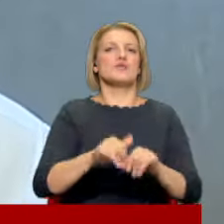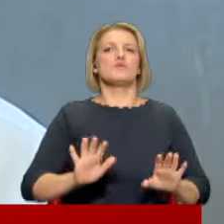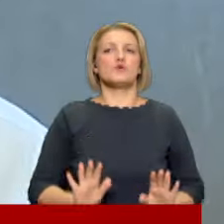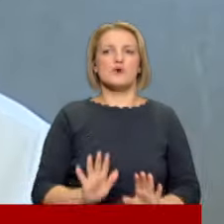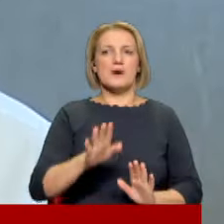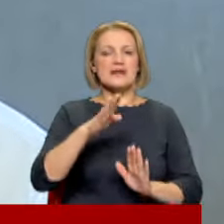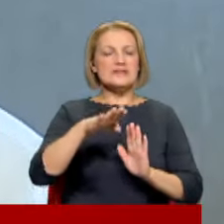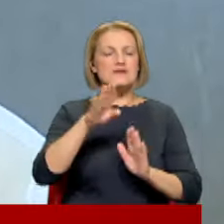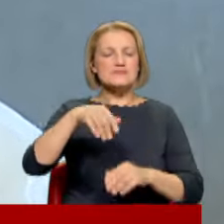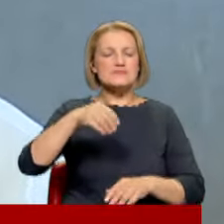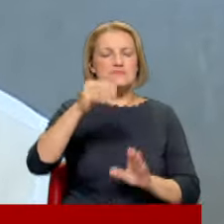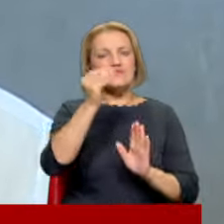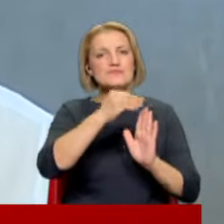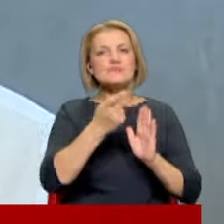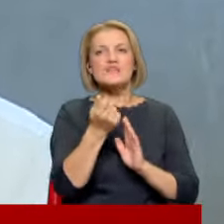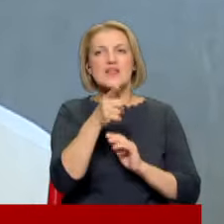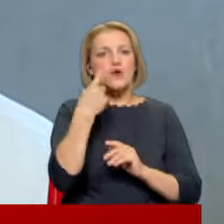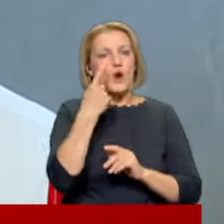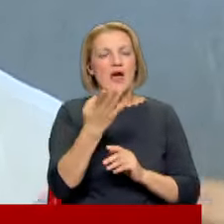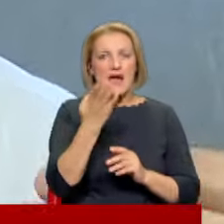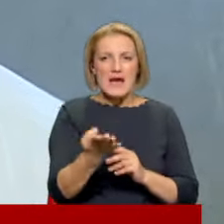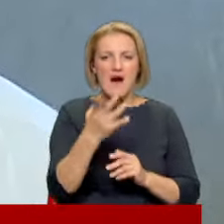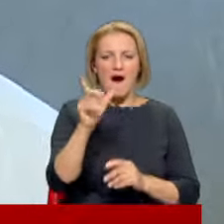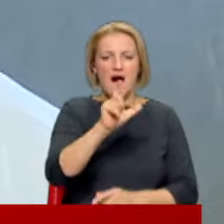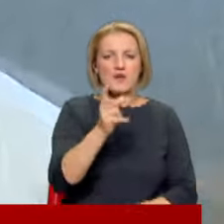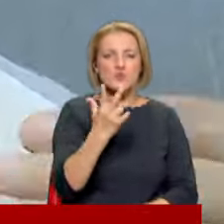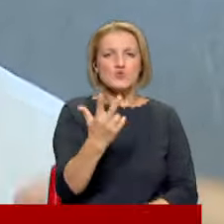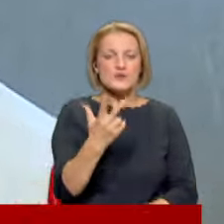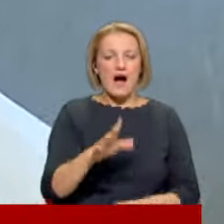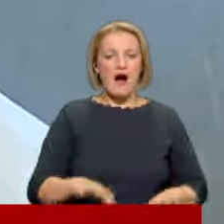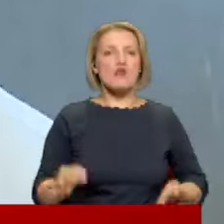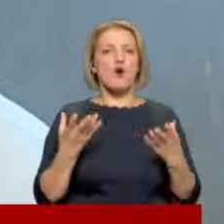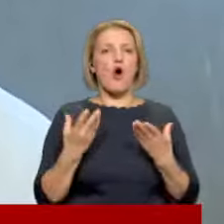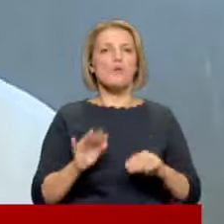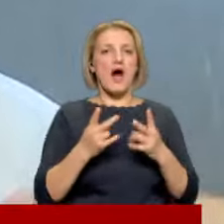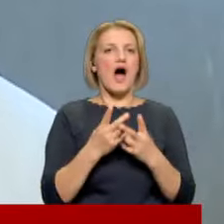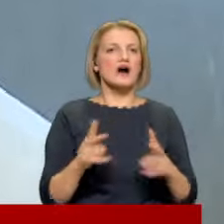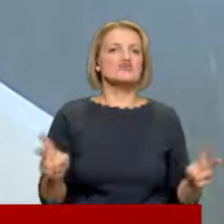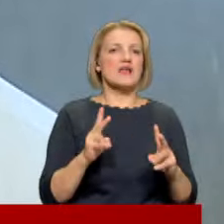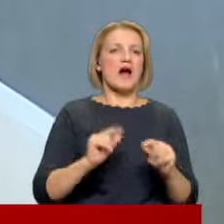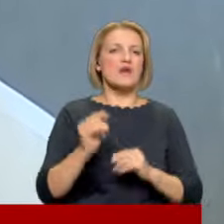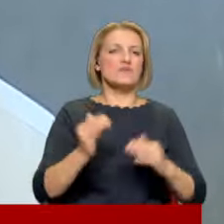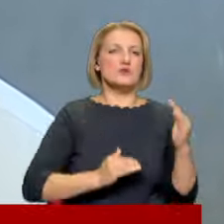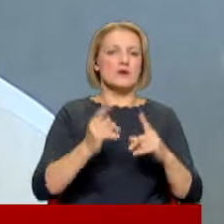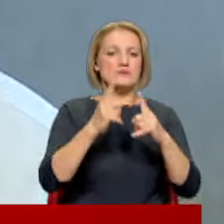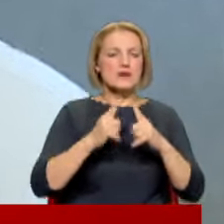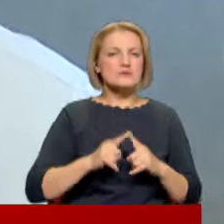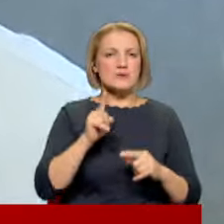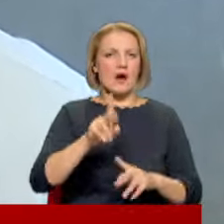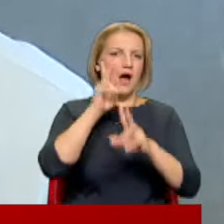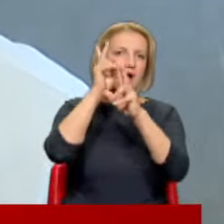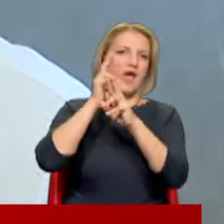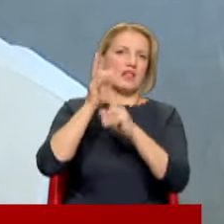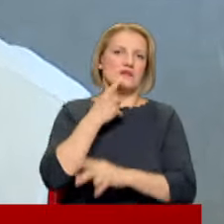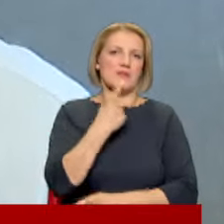yayınlamıyoruz. Madde sepetindeki fiyatları ayın 3'ünde hazır değilse, hazır olmadan açıkladığın enflasyon rakamı o zaman hayali